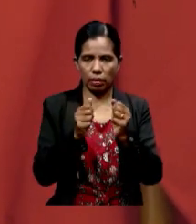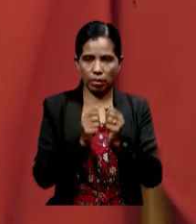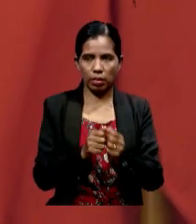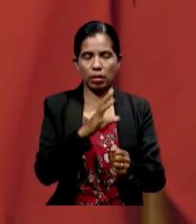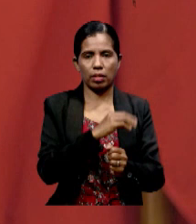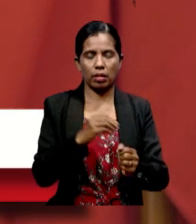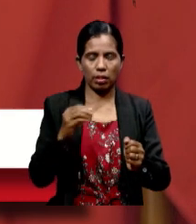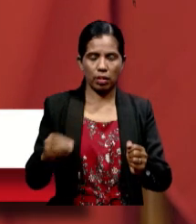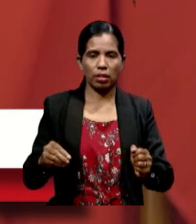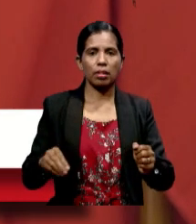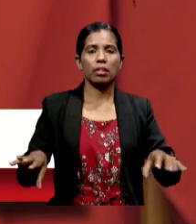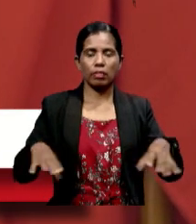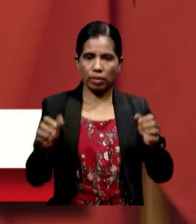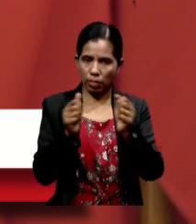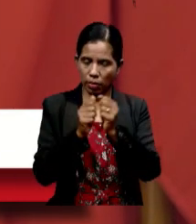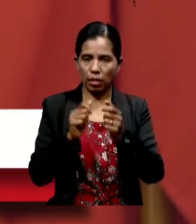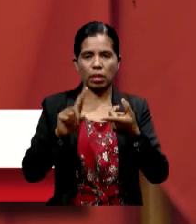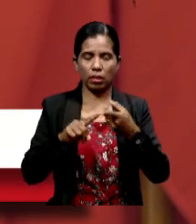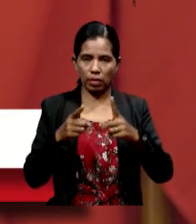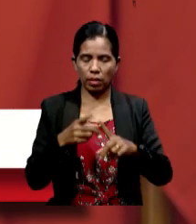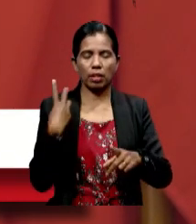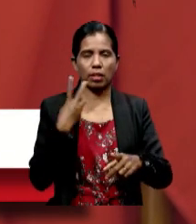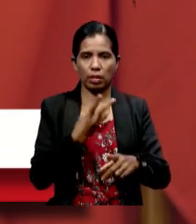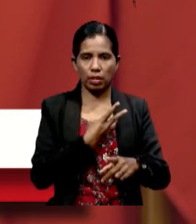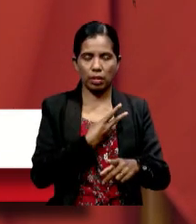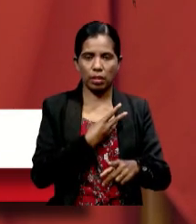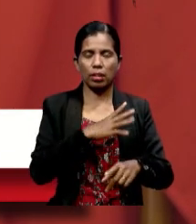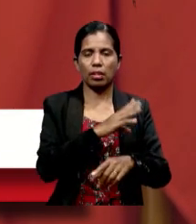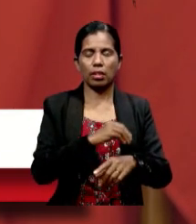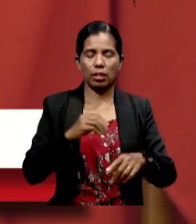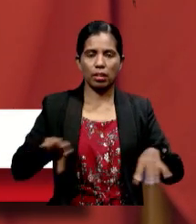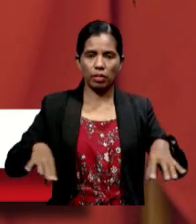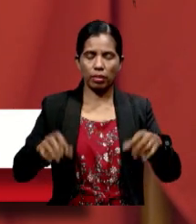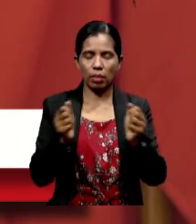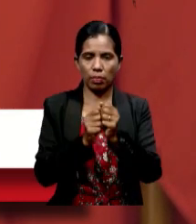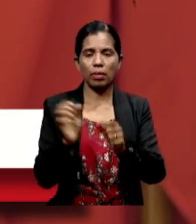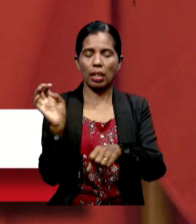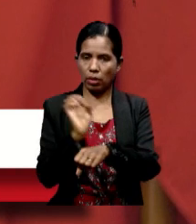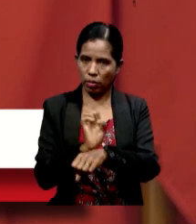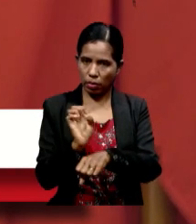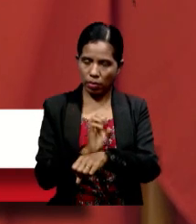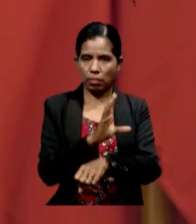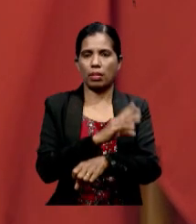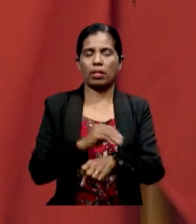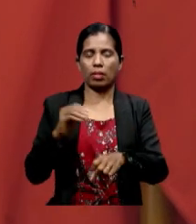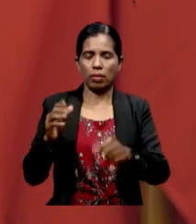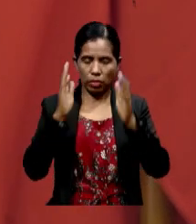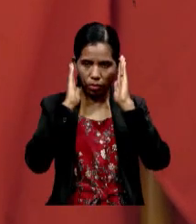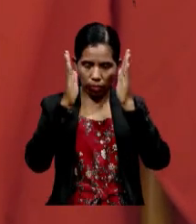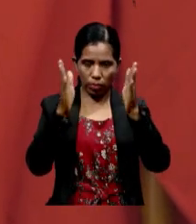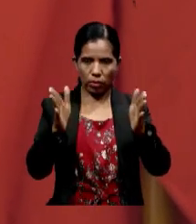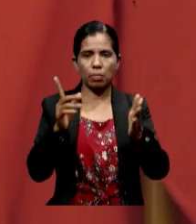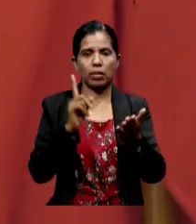terbuka dan bersahabat dan komitmen penguatan kerjasama ekonomi menjadi fokus